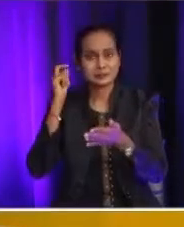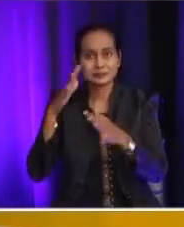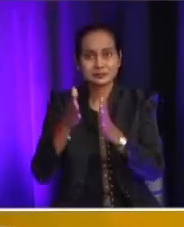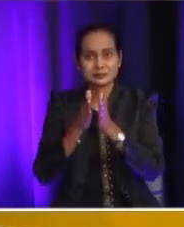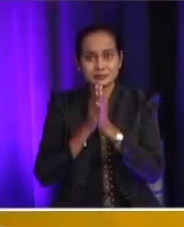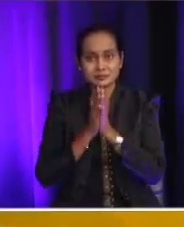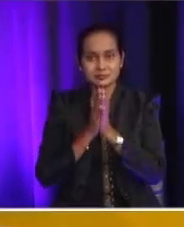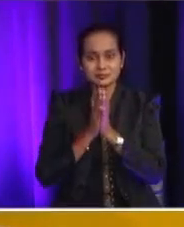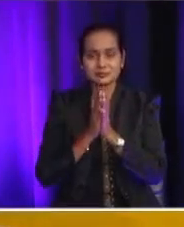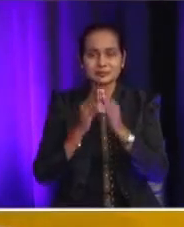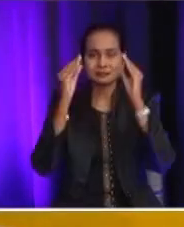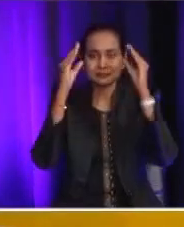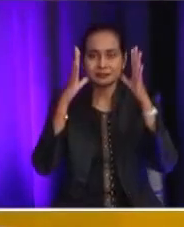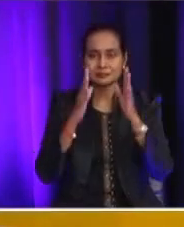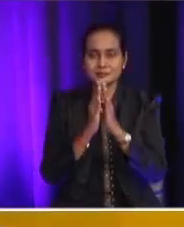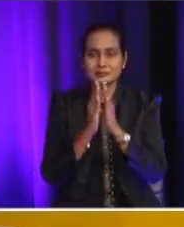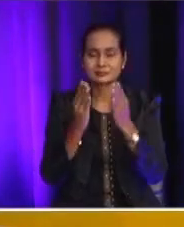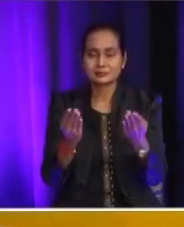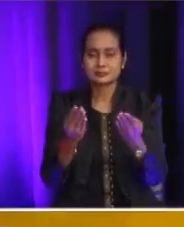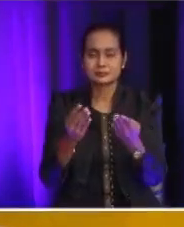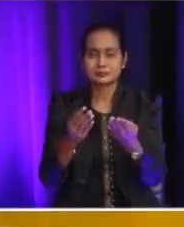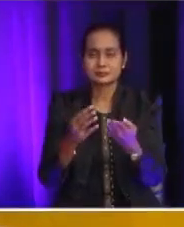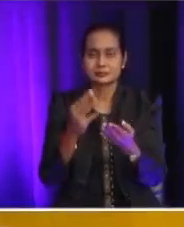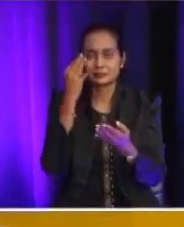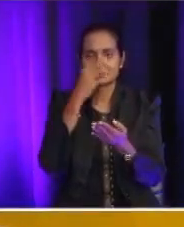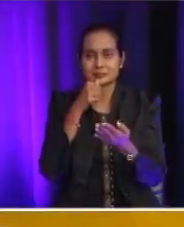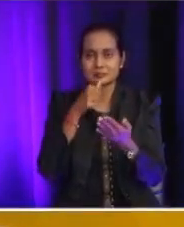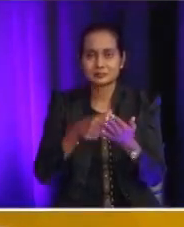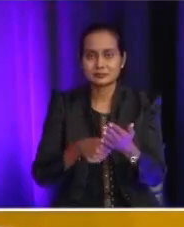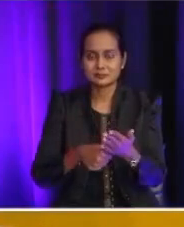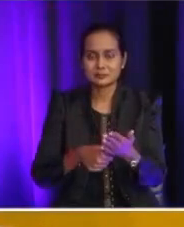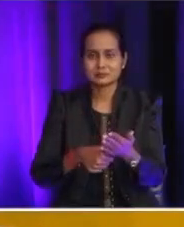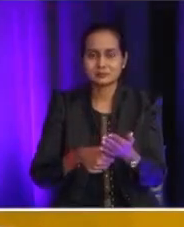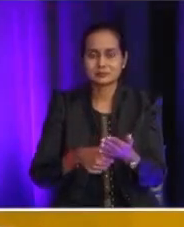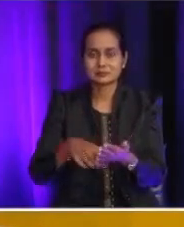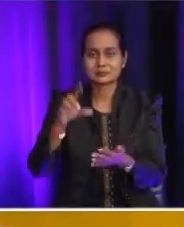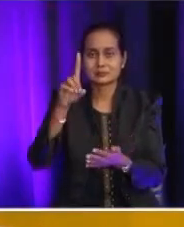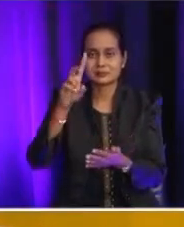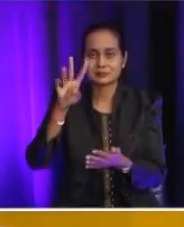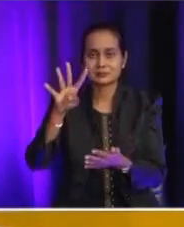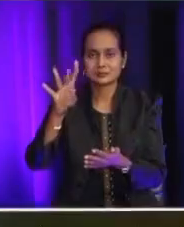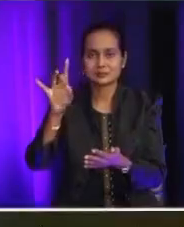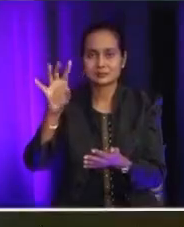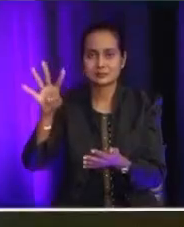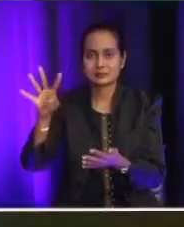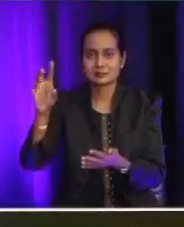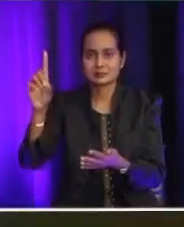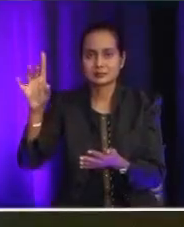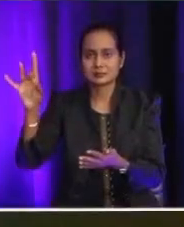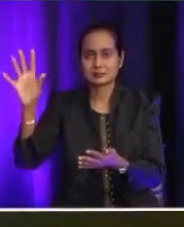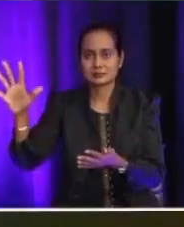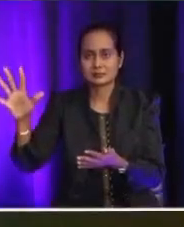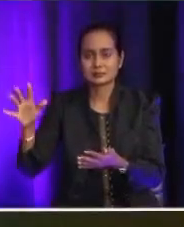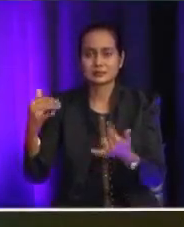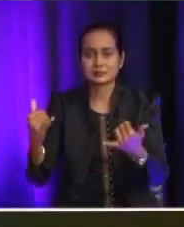surat 184-85. Maka kita bagi peluang mereka membaca terlebih dahulu. Boleh? Boleh.